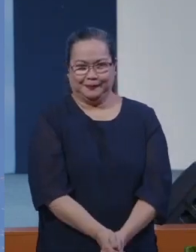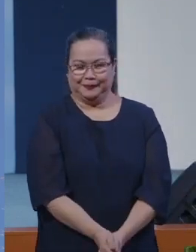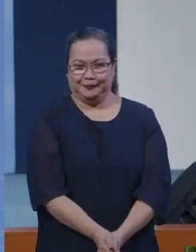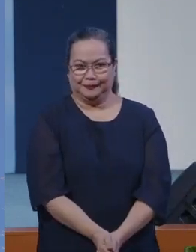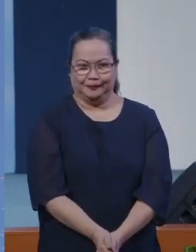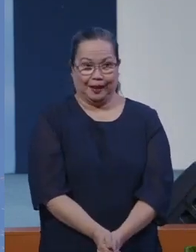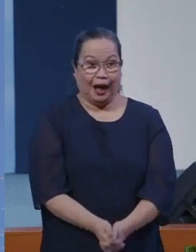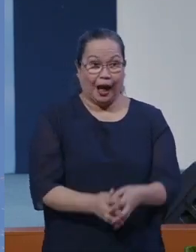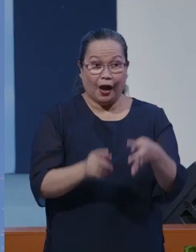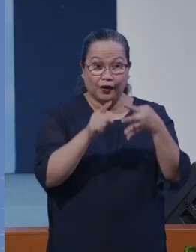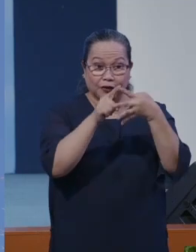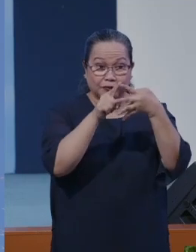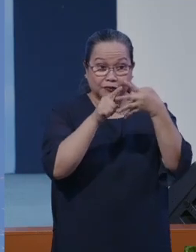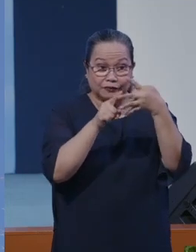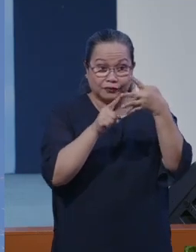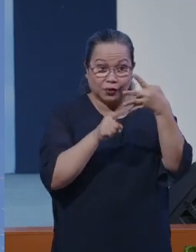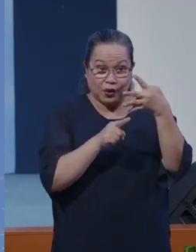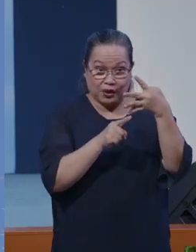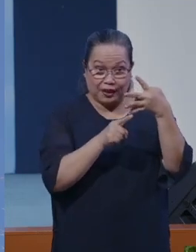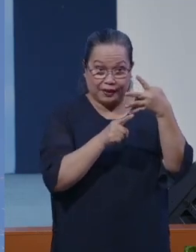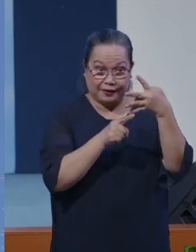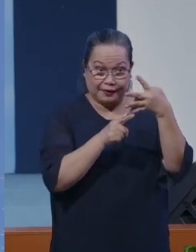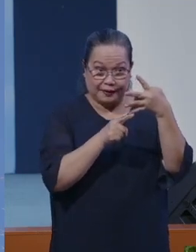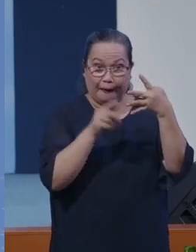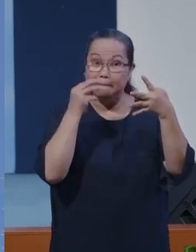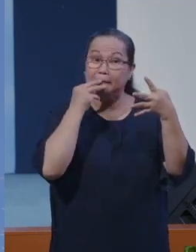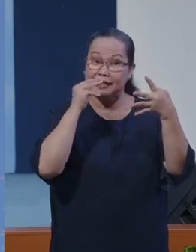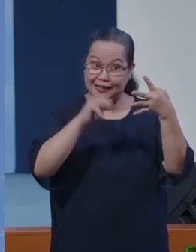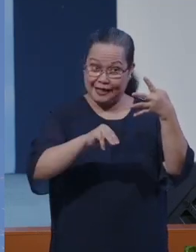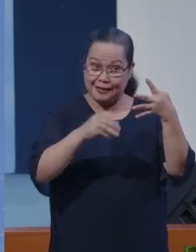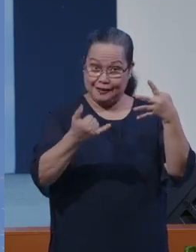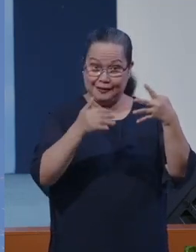May 4 pong bahagi ang ating mensahe ngayong hapong ito.